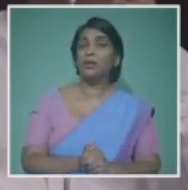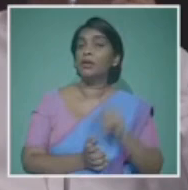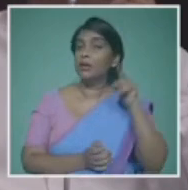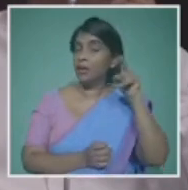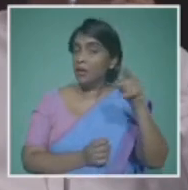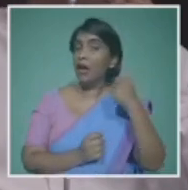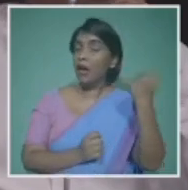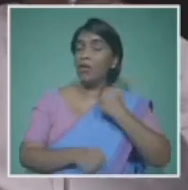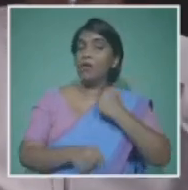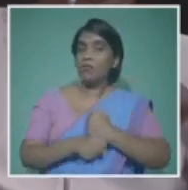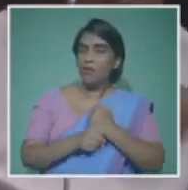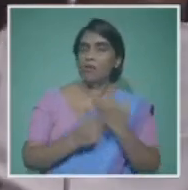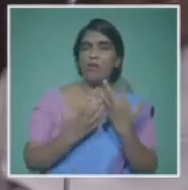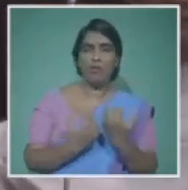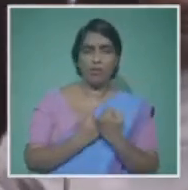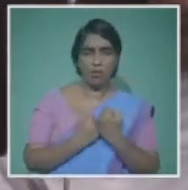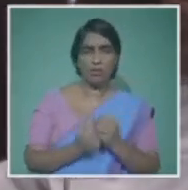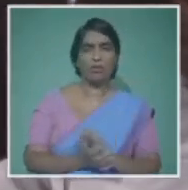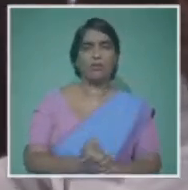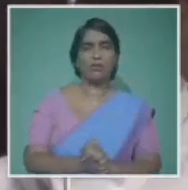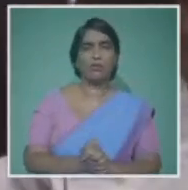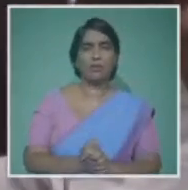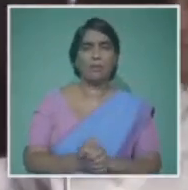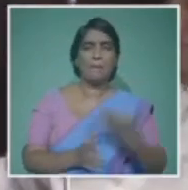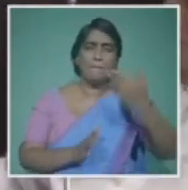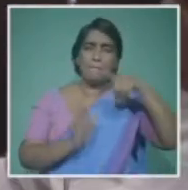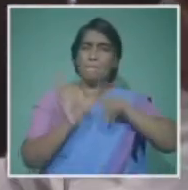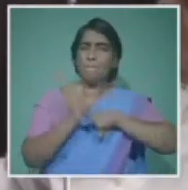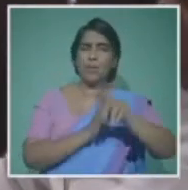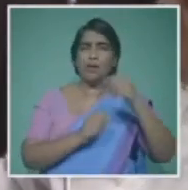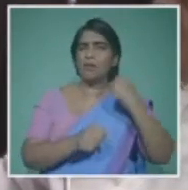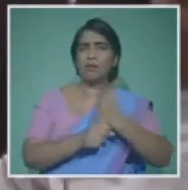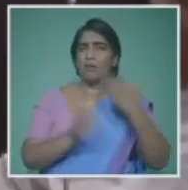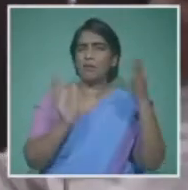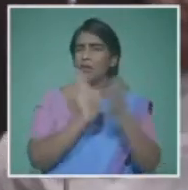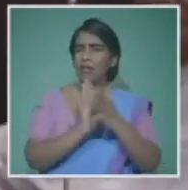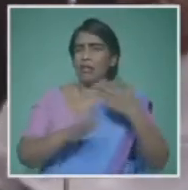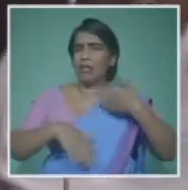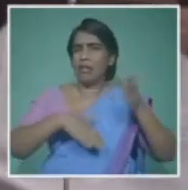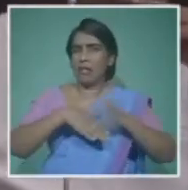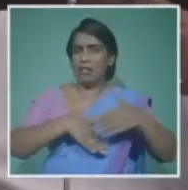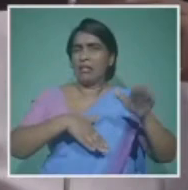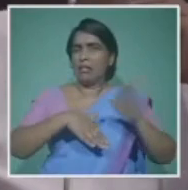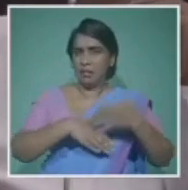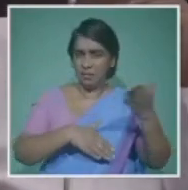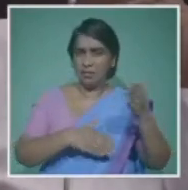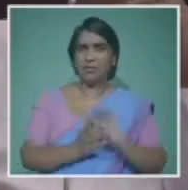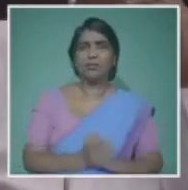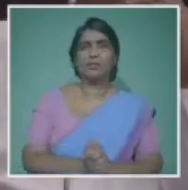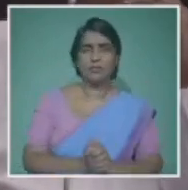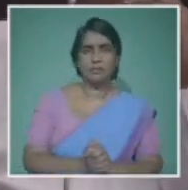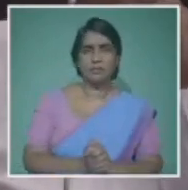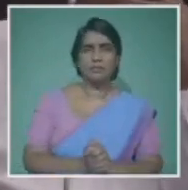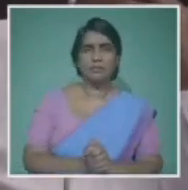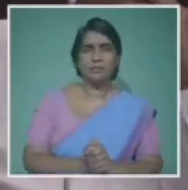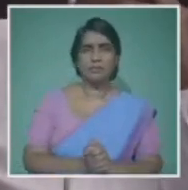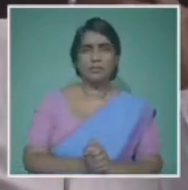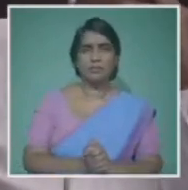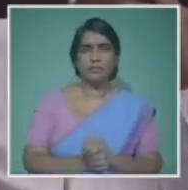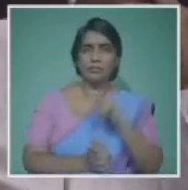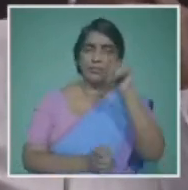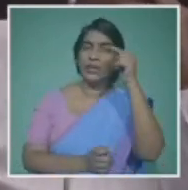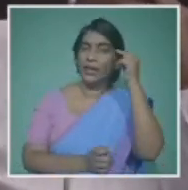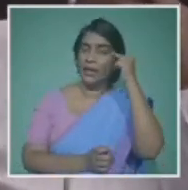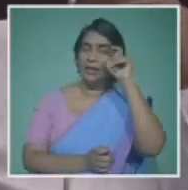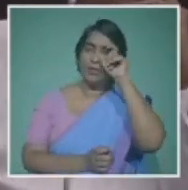lada itu na alut tan dua, mungkin dia pernah tan dua, tapi garu itu kalah, ego lho hantar panah gigi rendi, iting untuk apa kalpa